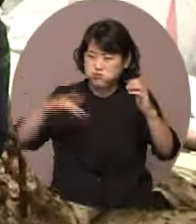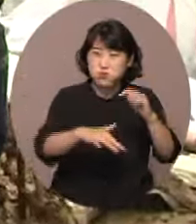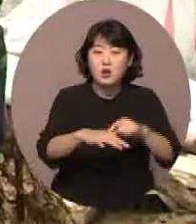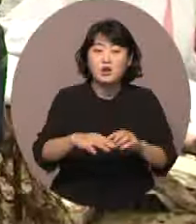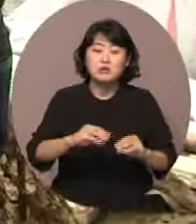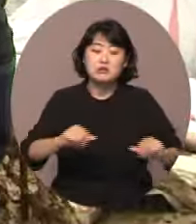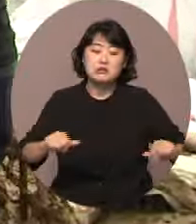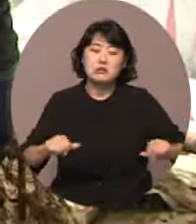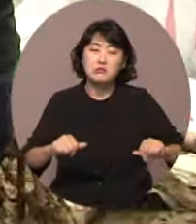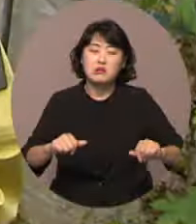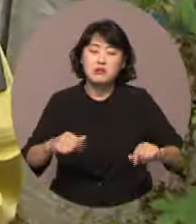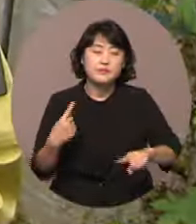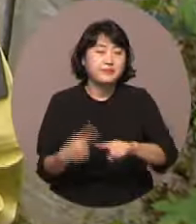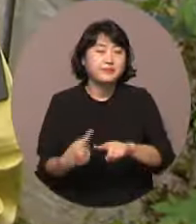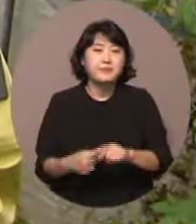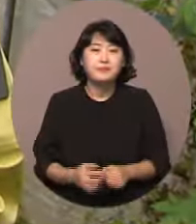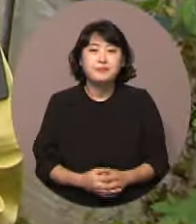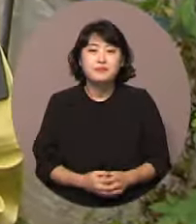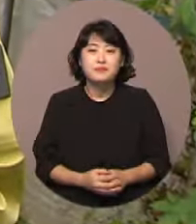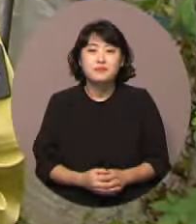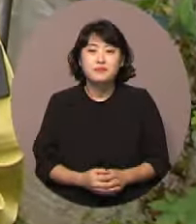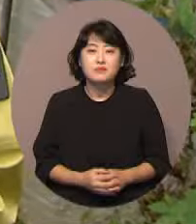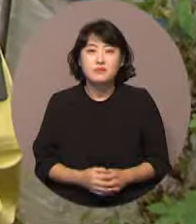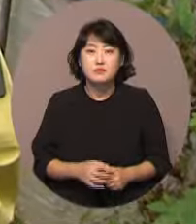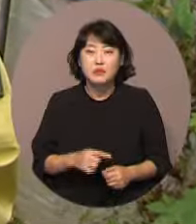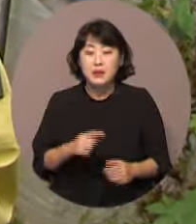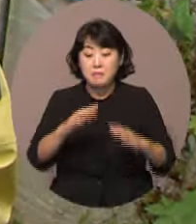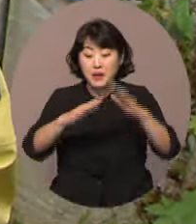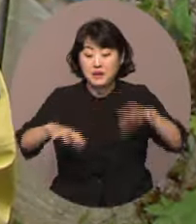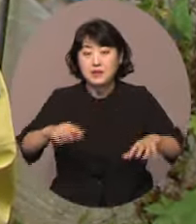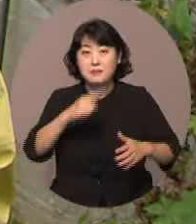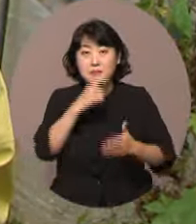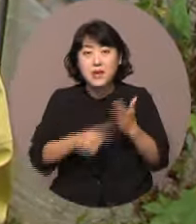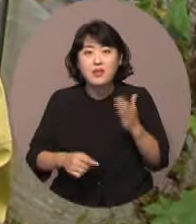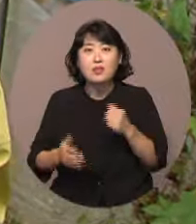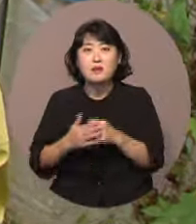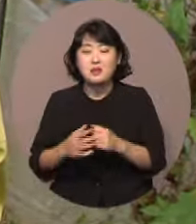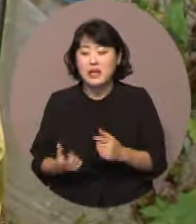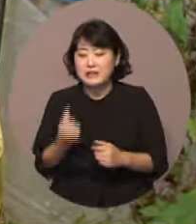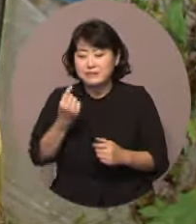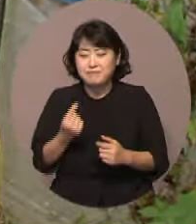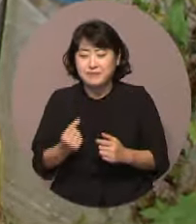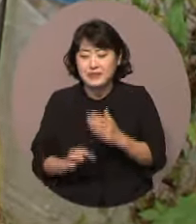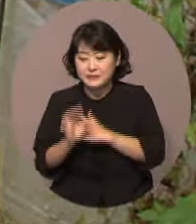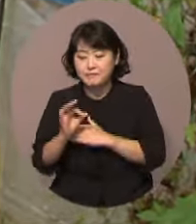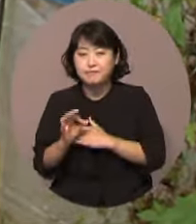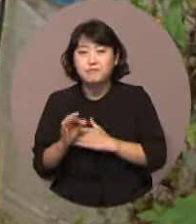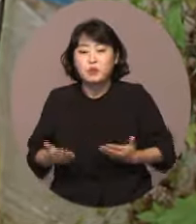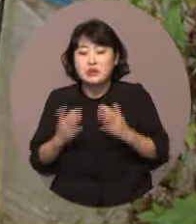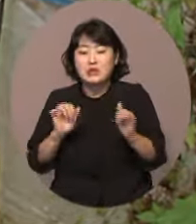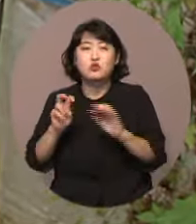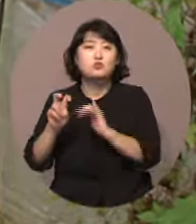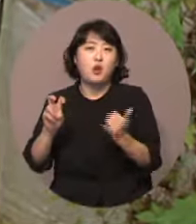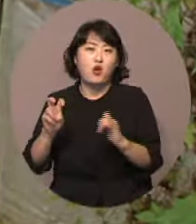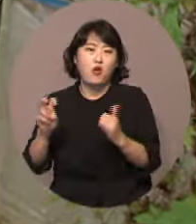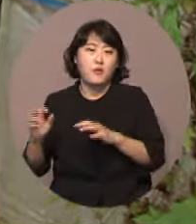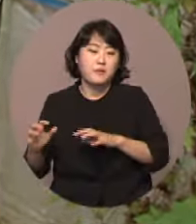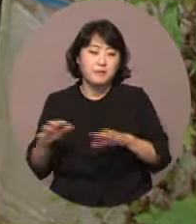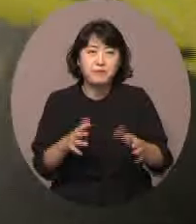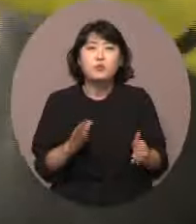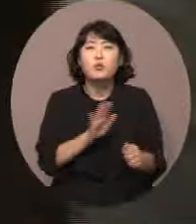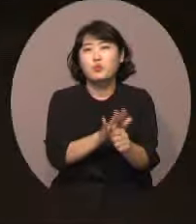진흙탕이 되어버렸습니다. 마을이 수해를 입었다는 소식에 이른 오전부터 달려온 자원봉사자 20명이 도움의 손길을 보태고